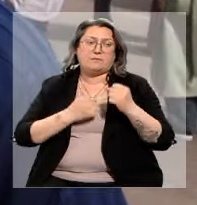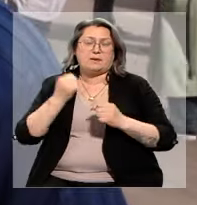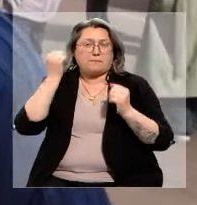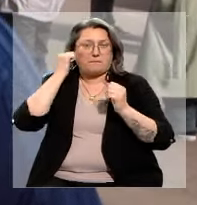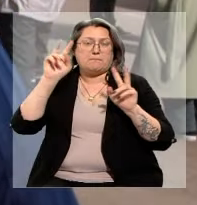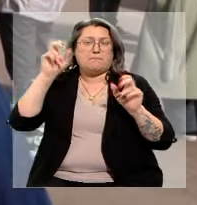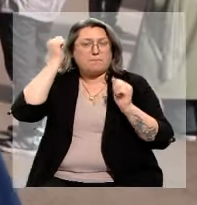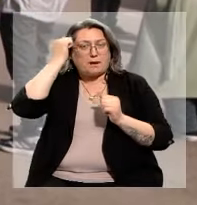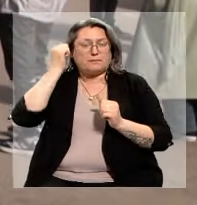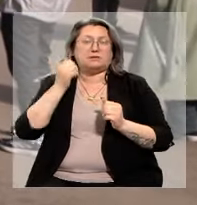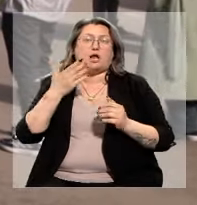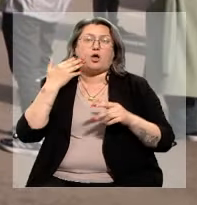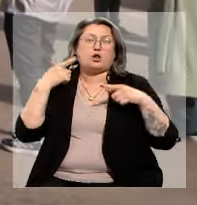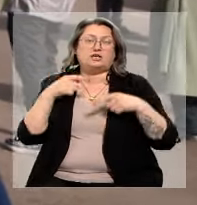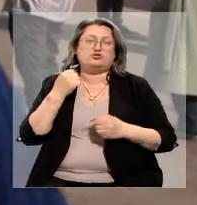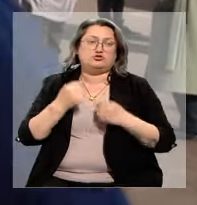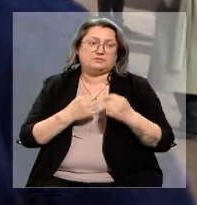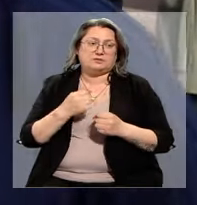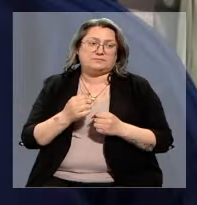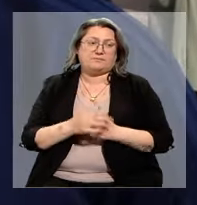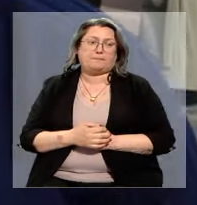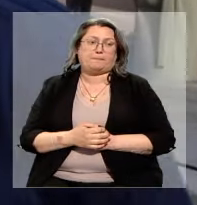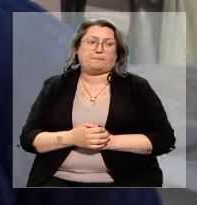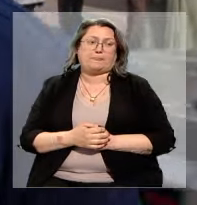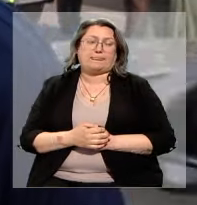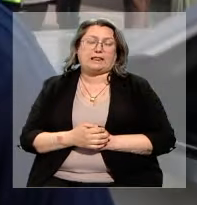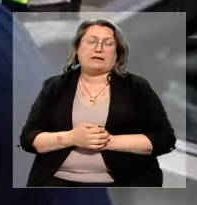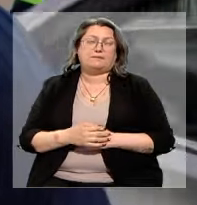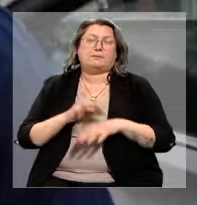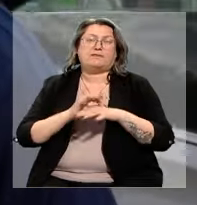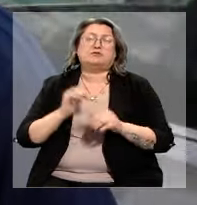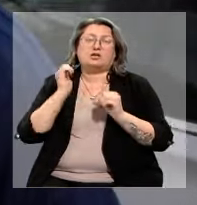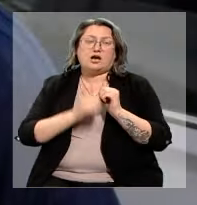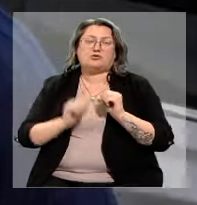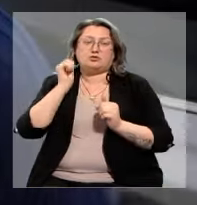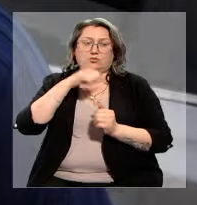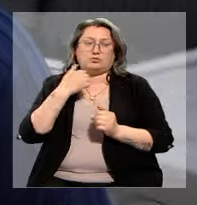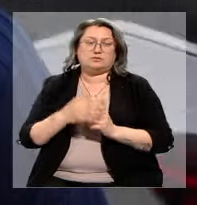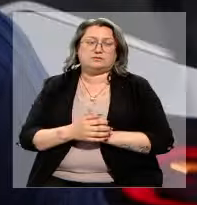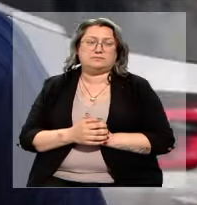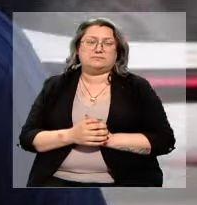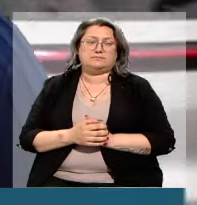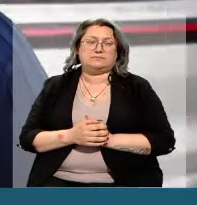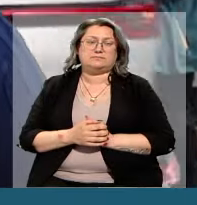«Память», легкоатлетический забег. Он проводится ежегодно.